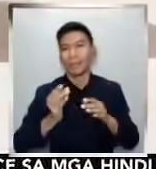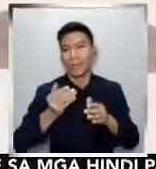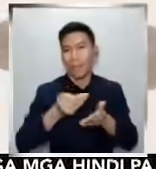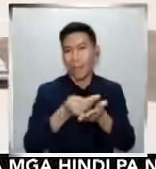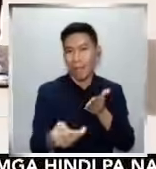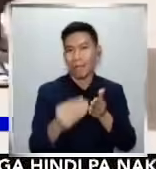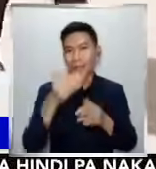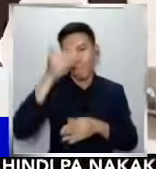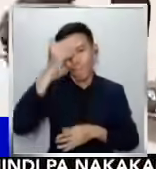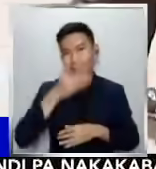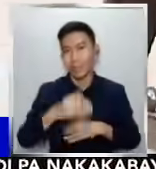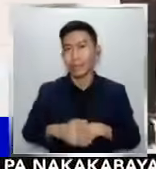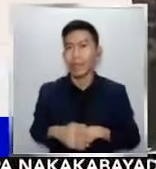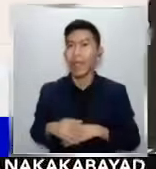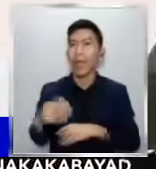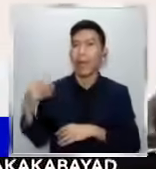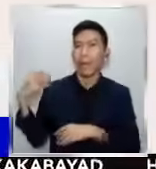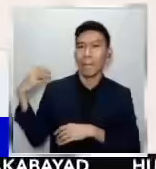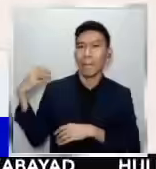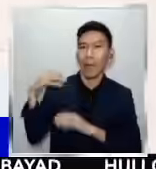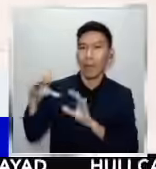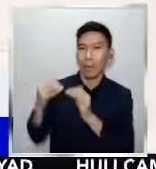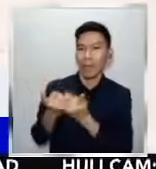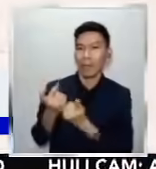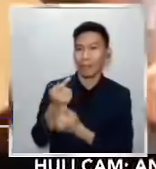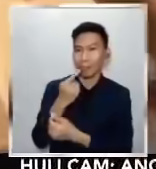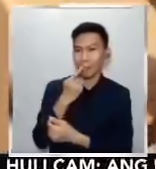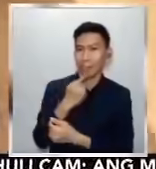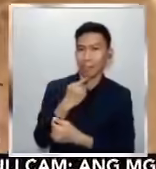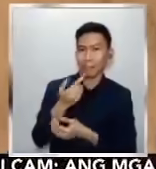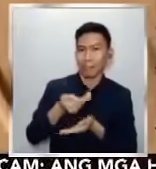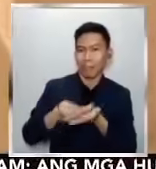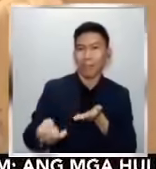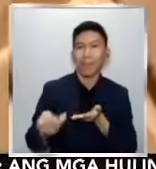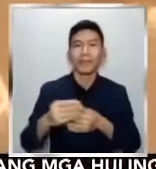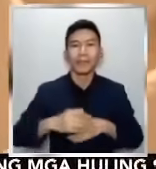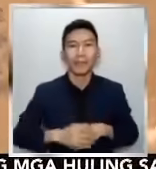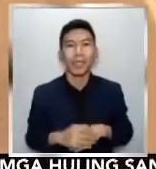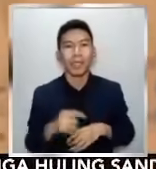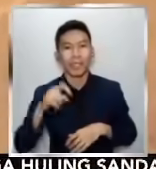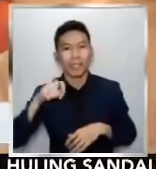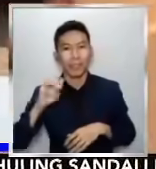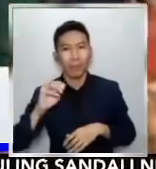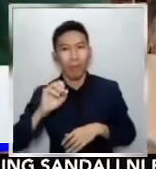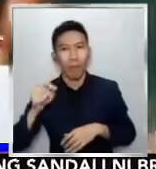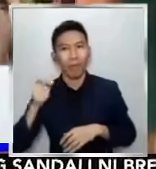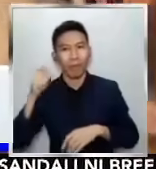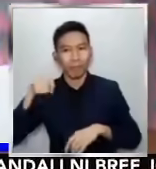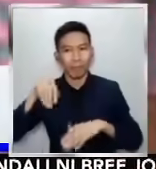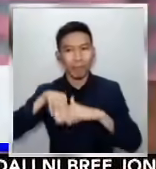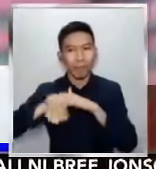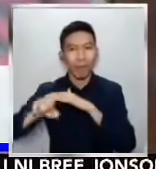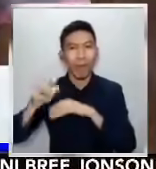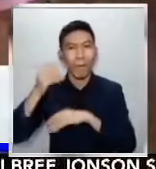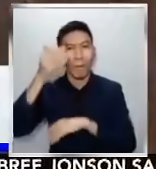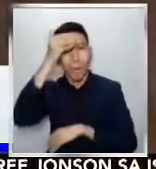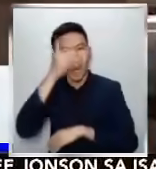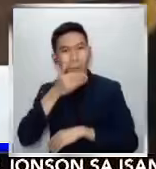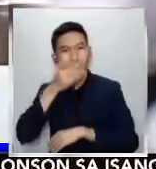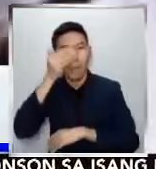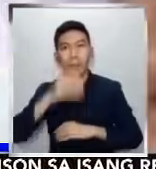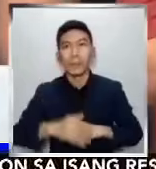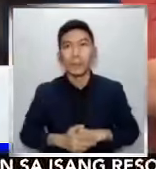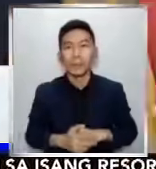kasi pag minsan pag pumupunta kami ng mall, nagpe-face shield po kami sa lobby. Kapansin-pansin na sa isang crowded na lugar, tulad ng